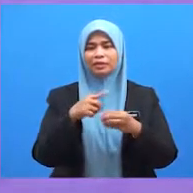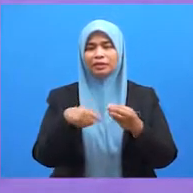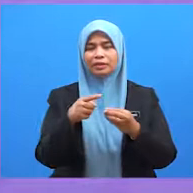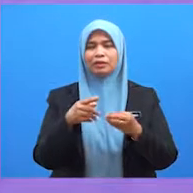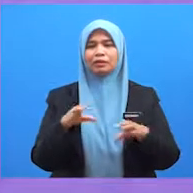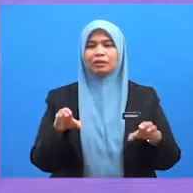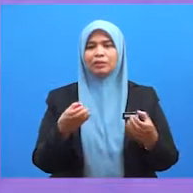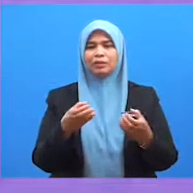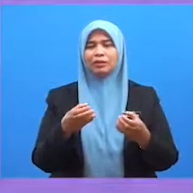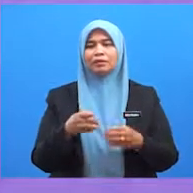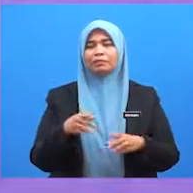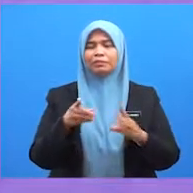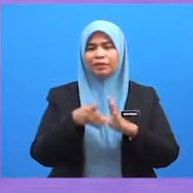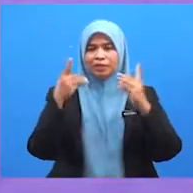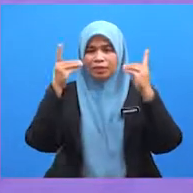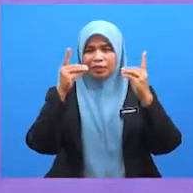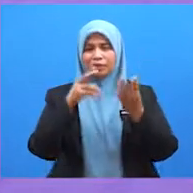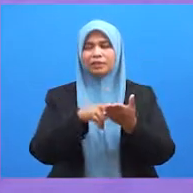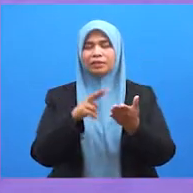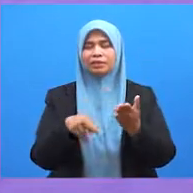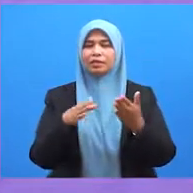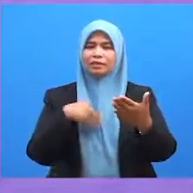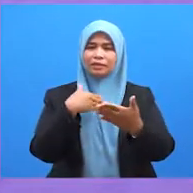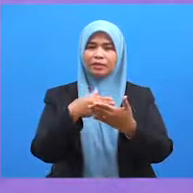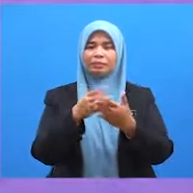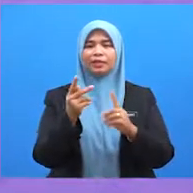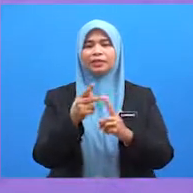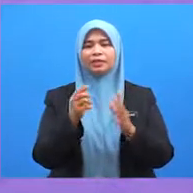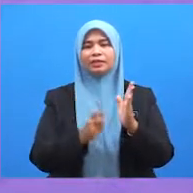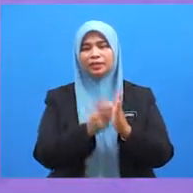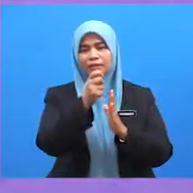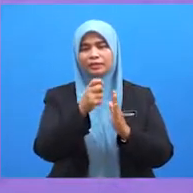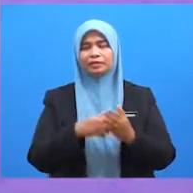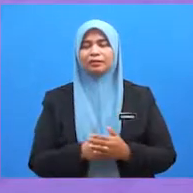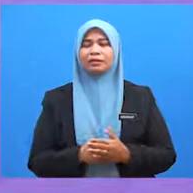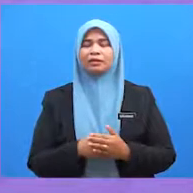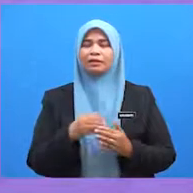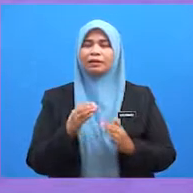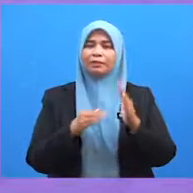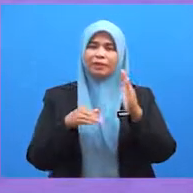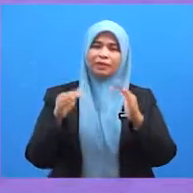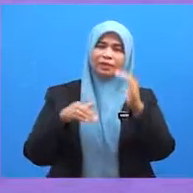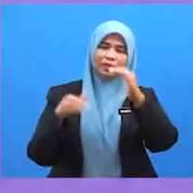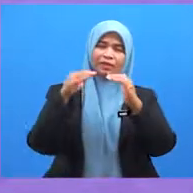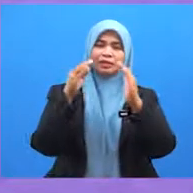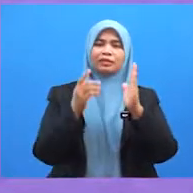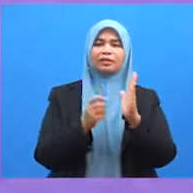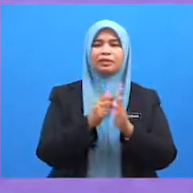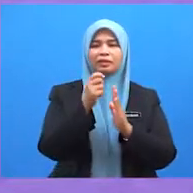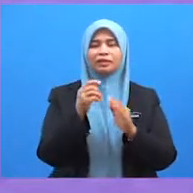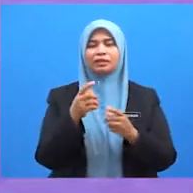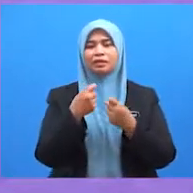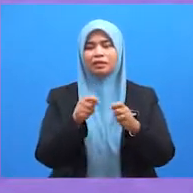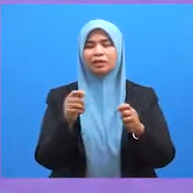dari peringkat rendah hingga ke peringkat tinggi. Peringkat tinggi ini telah mencapai taraf